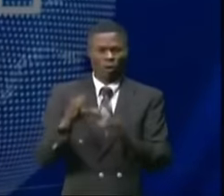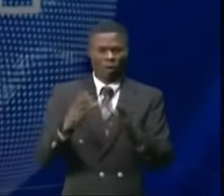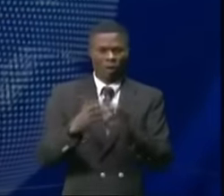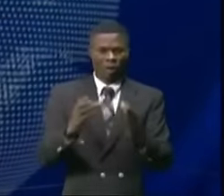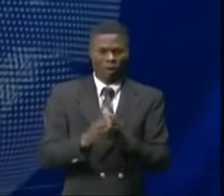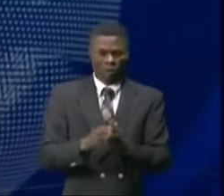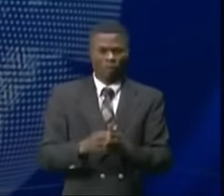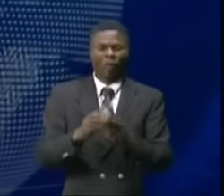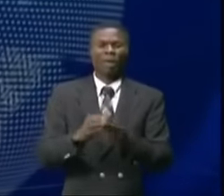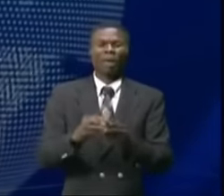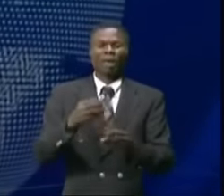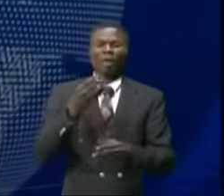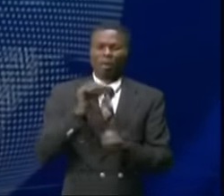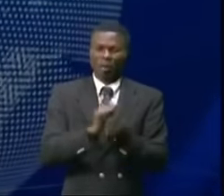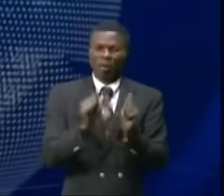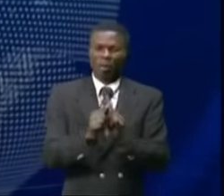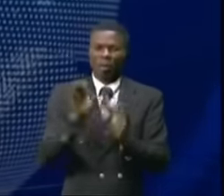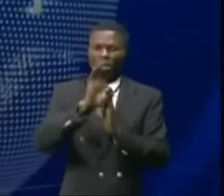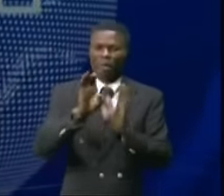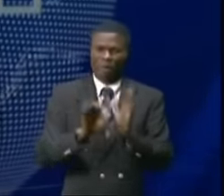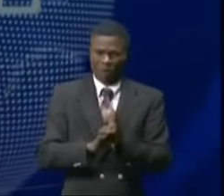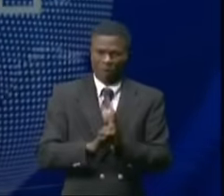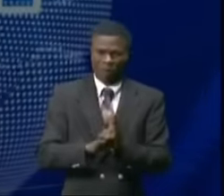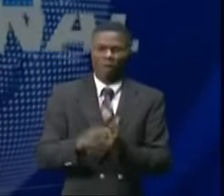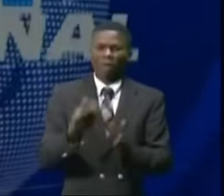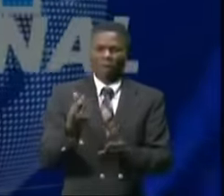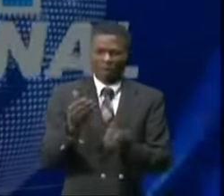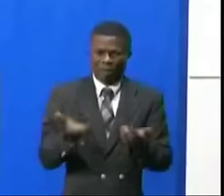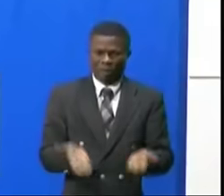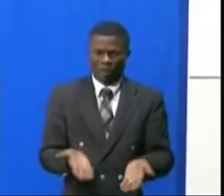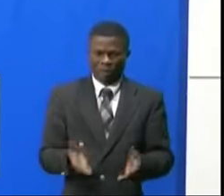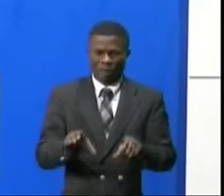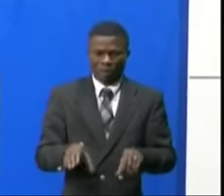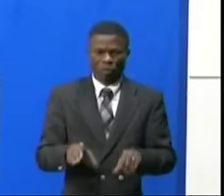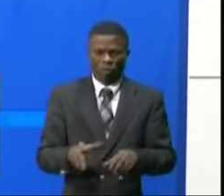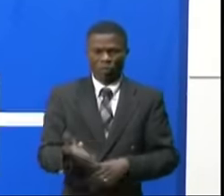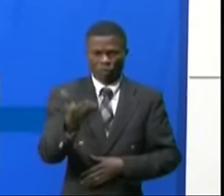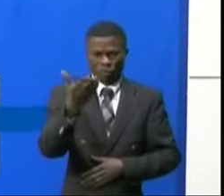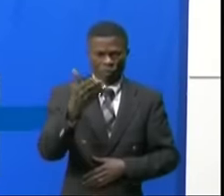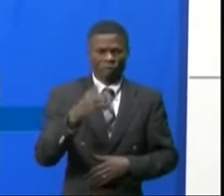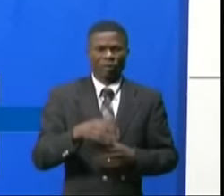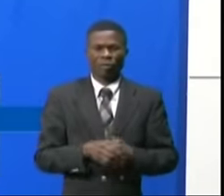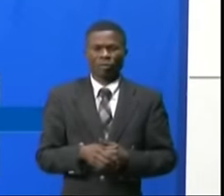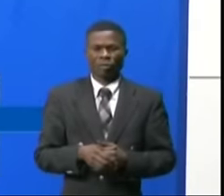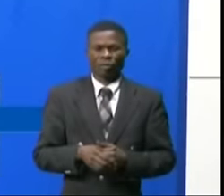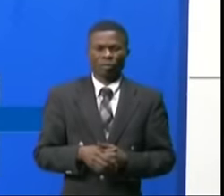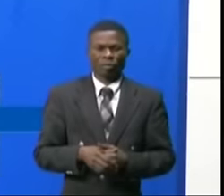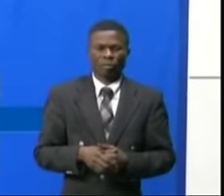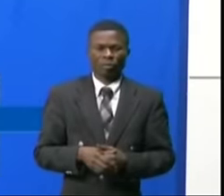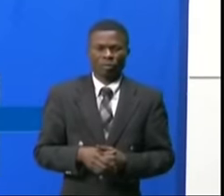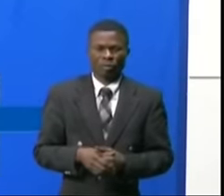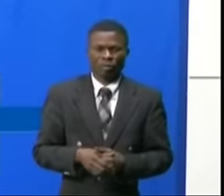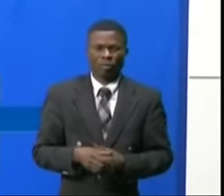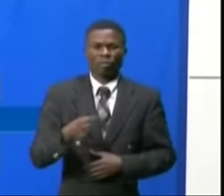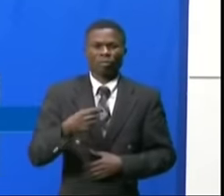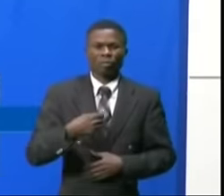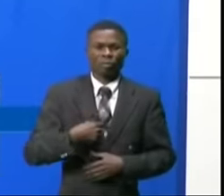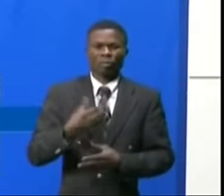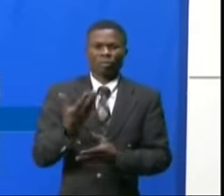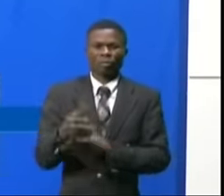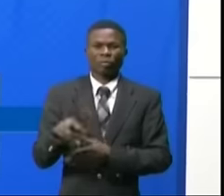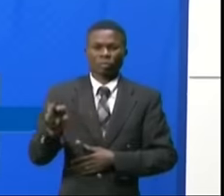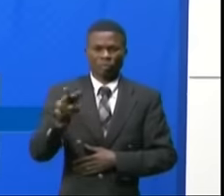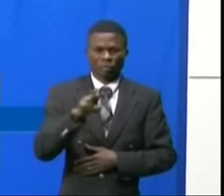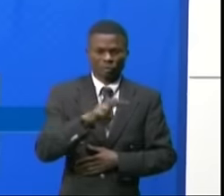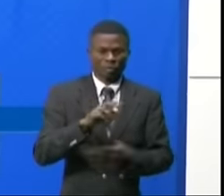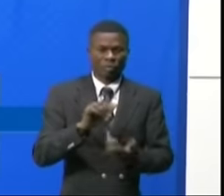notre démographie et les conditions de la météo. On l'écoute. On a compris qu'il y a des gens qui s'attendaient au chaos et qui pensent encore